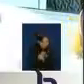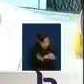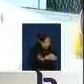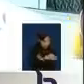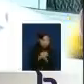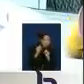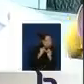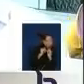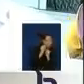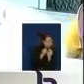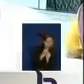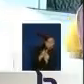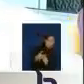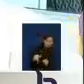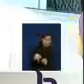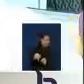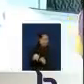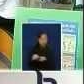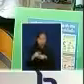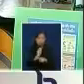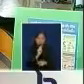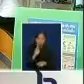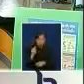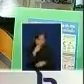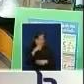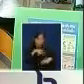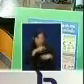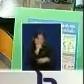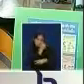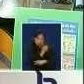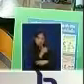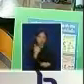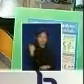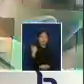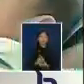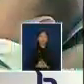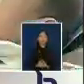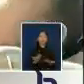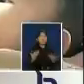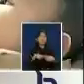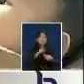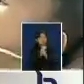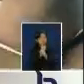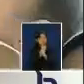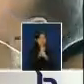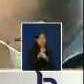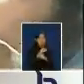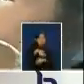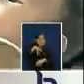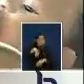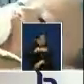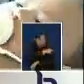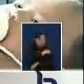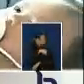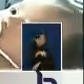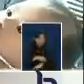รฐานหมดนะครับ ท่านผอ.ครับอย่างโรงพยาบาลเด็กตรงนี้เนี่ยนะครับมีมาตรการในการป้องกันอย่างไรเพราะว่าเป็นที่ที่มีเด็กจำนวนมากมาใช้บริ